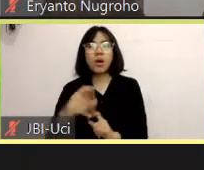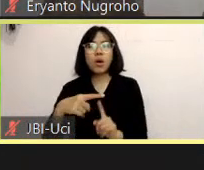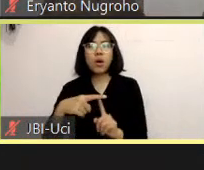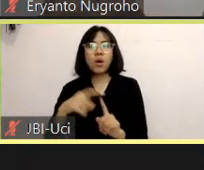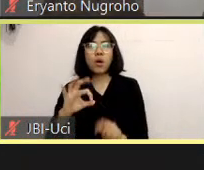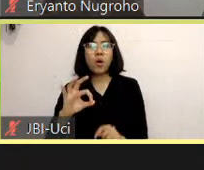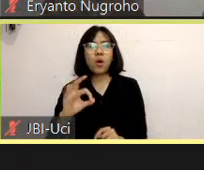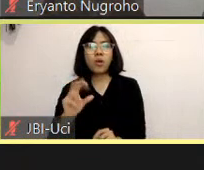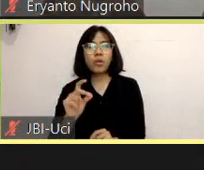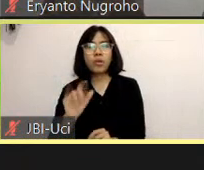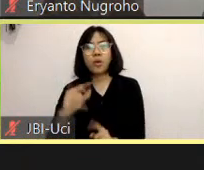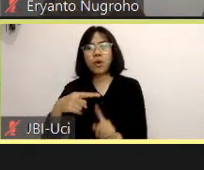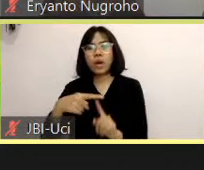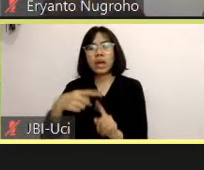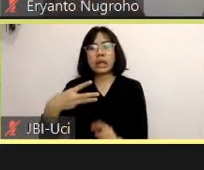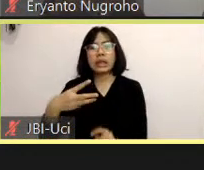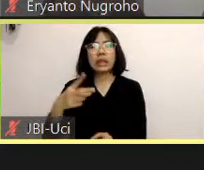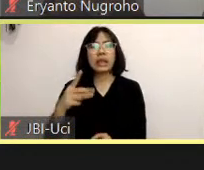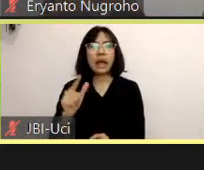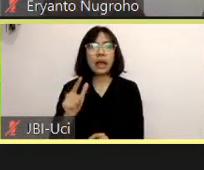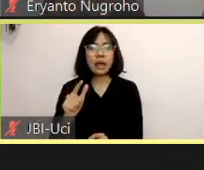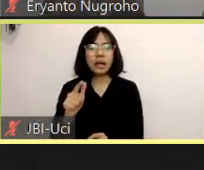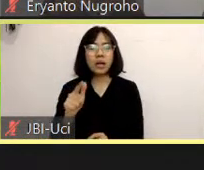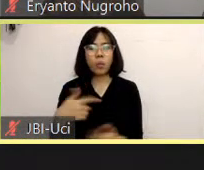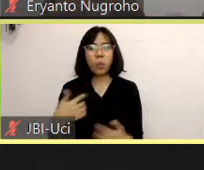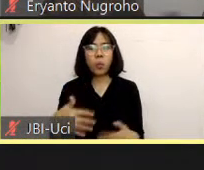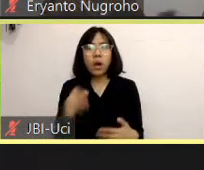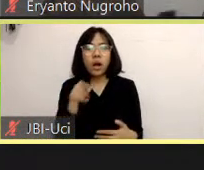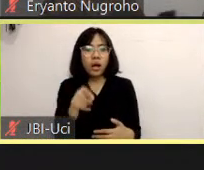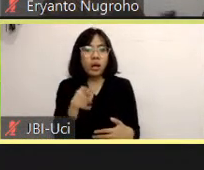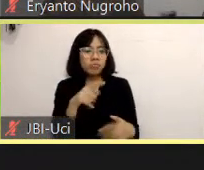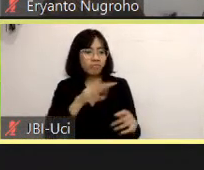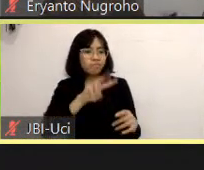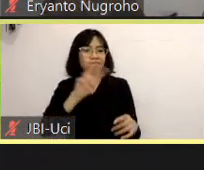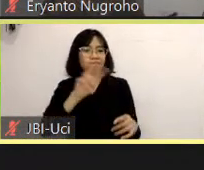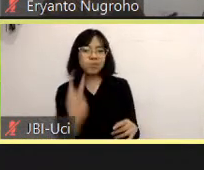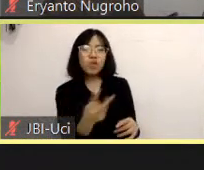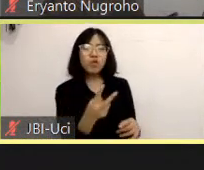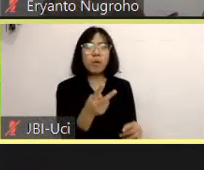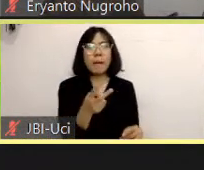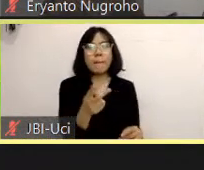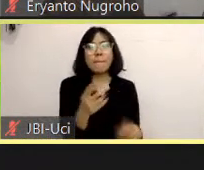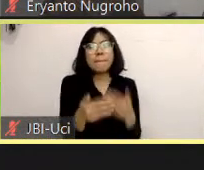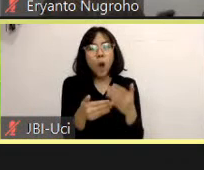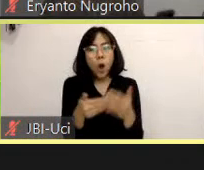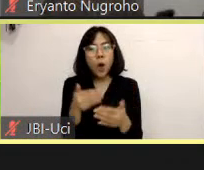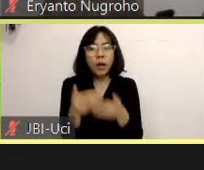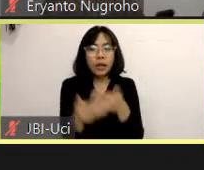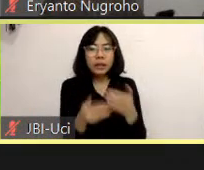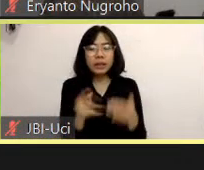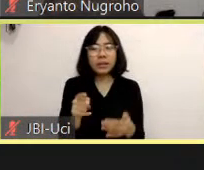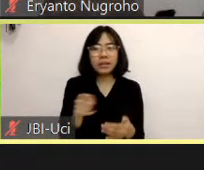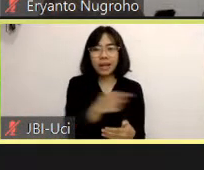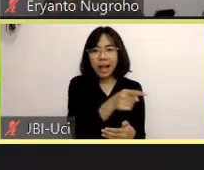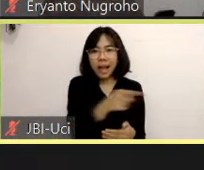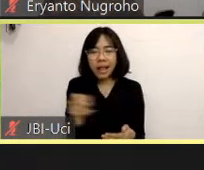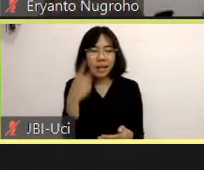terlihat. Ya, jadi kita tidak atau jarang sekali melihat ada yang namanya kudeta.